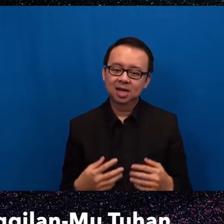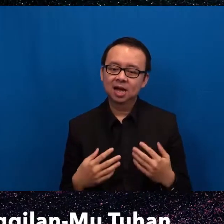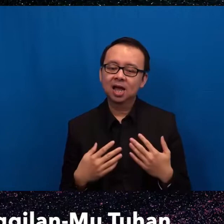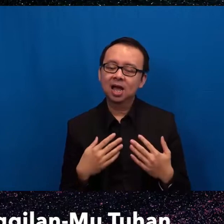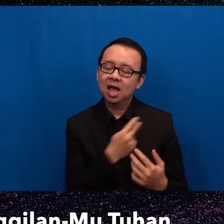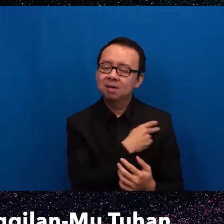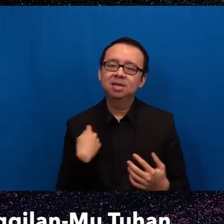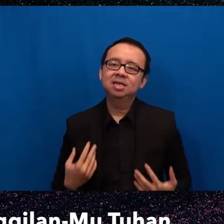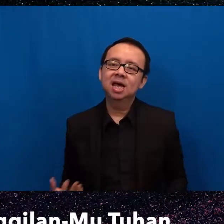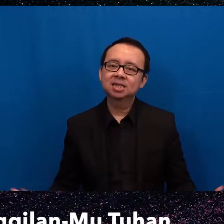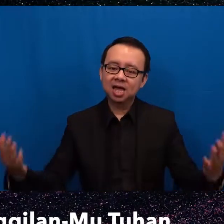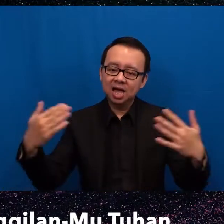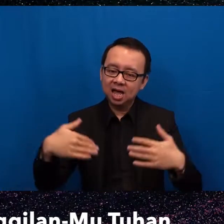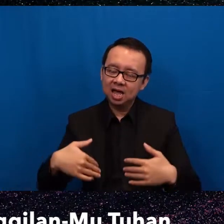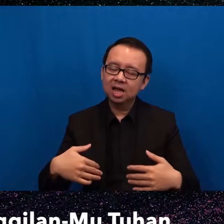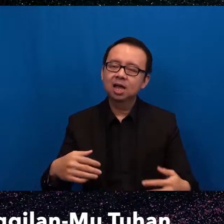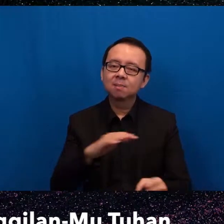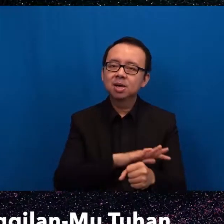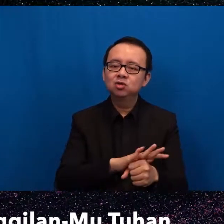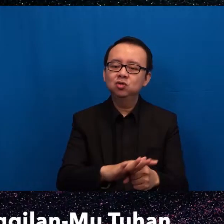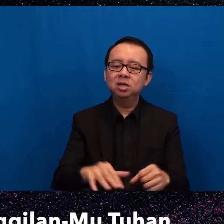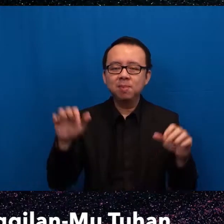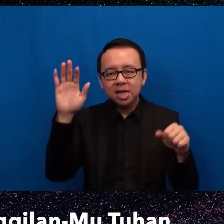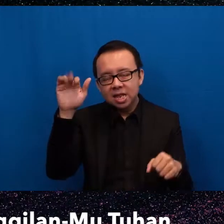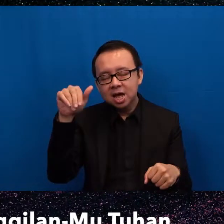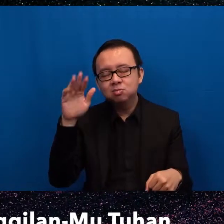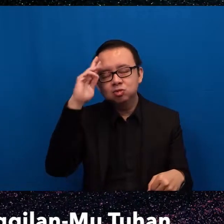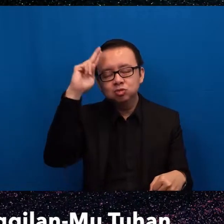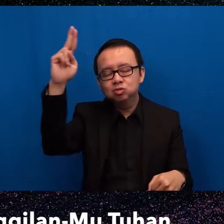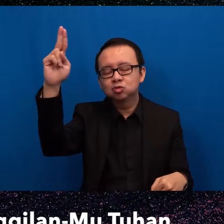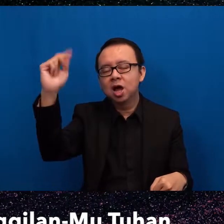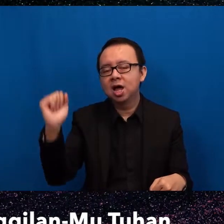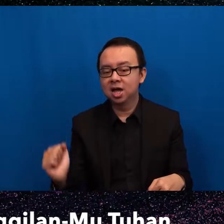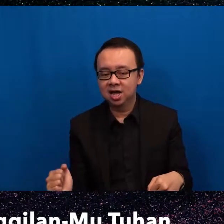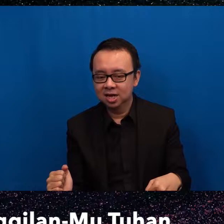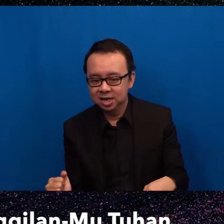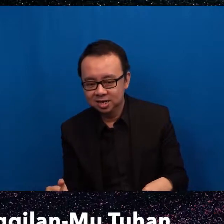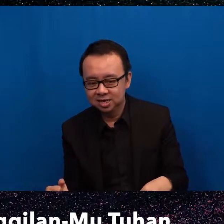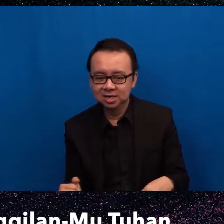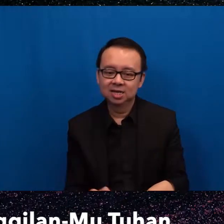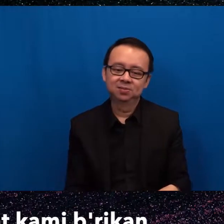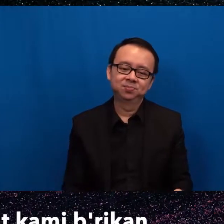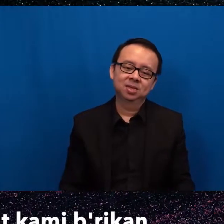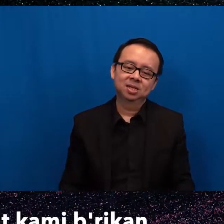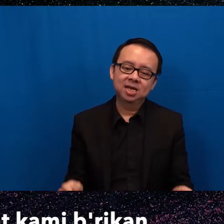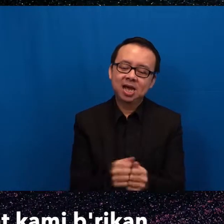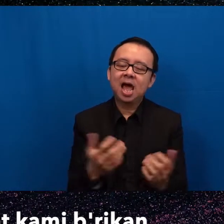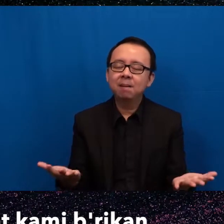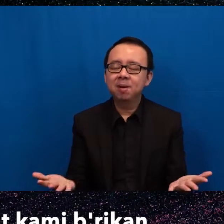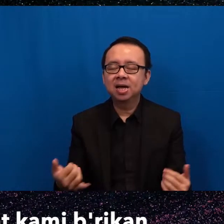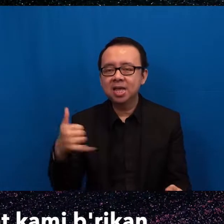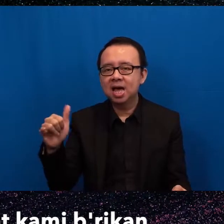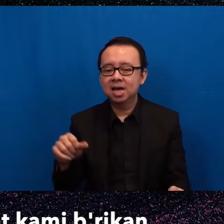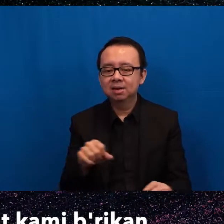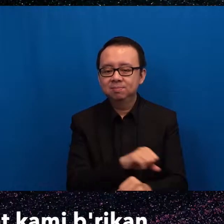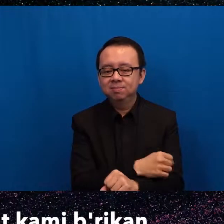Kami datang penuhi panggilan-Mu Tuhan. Dengan